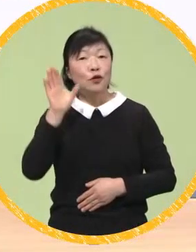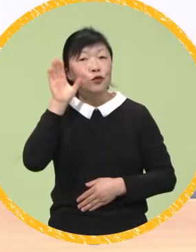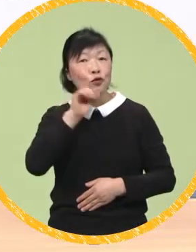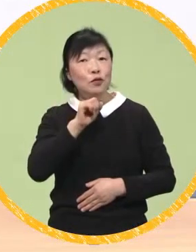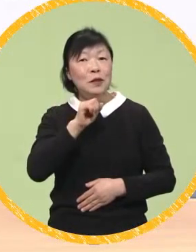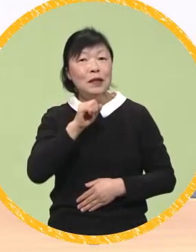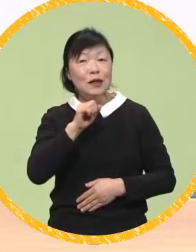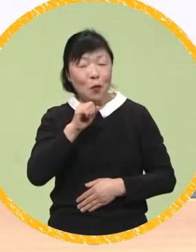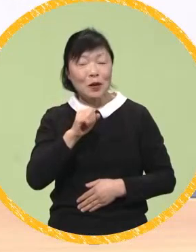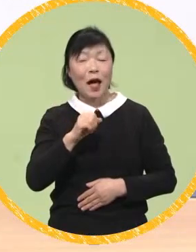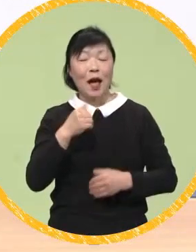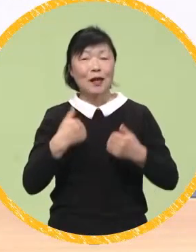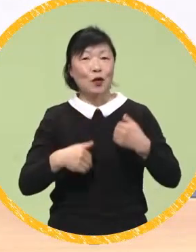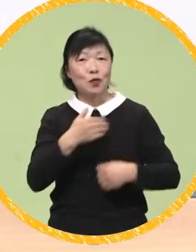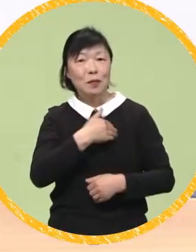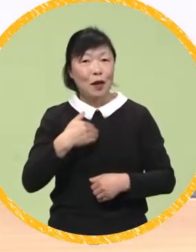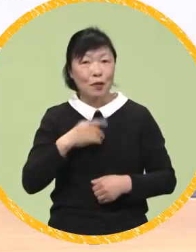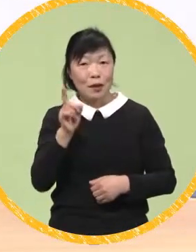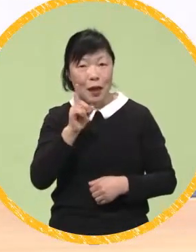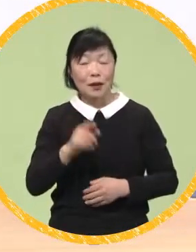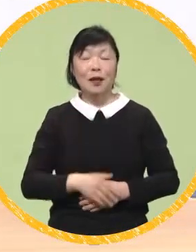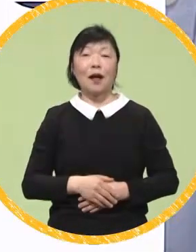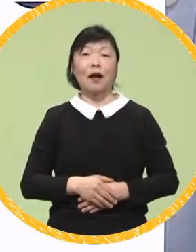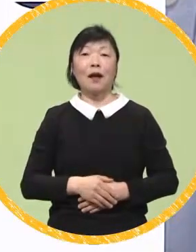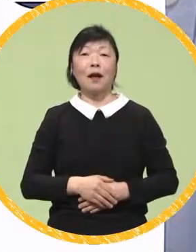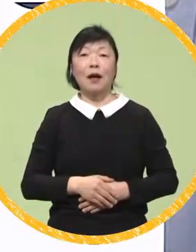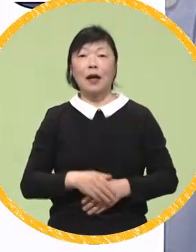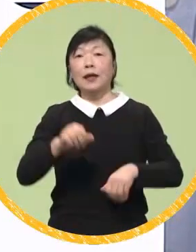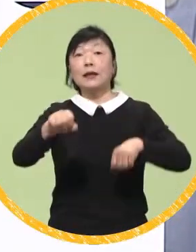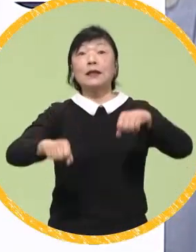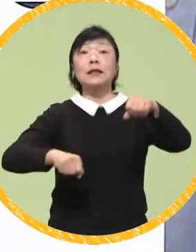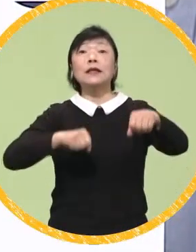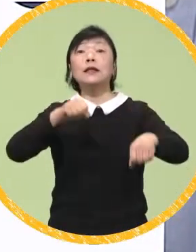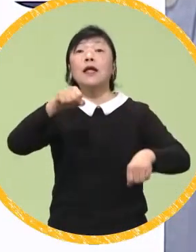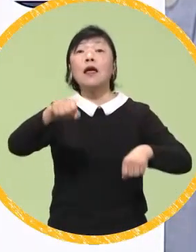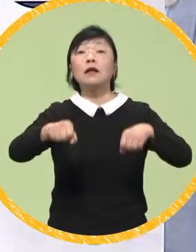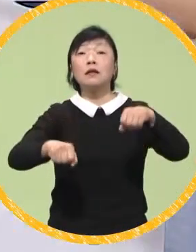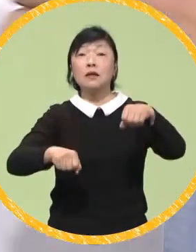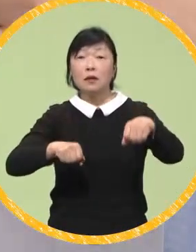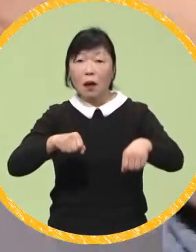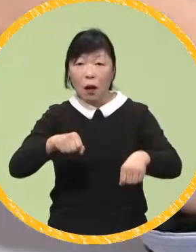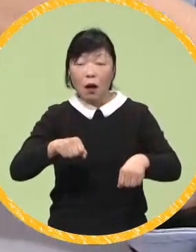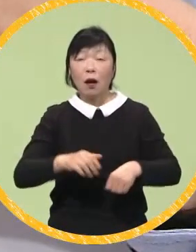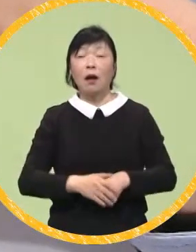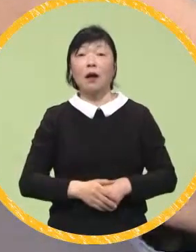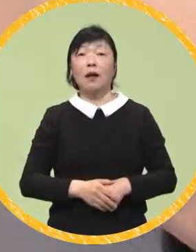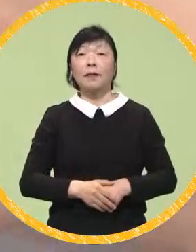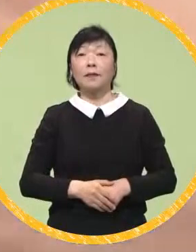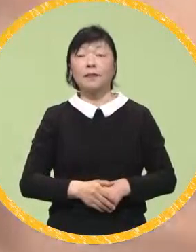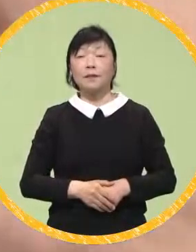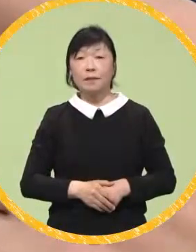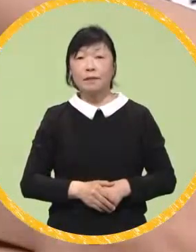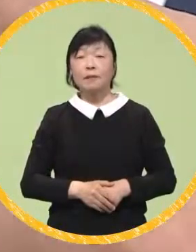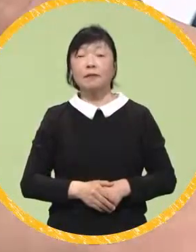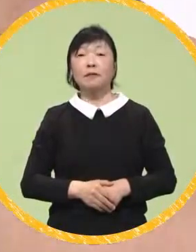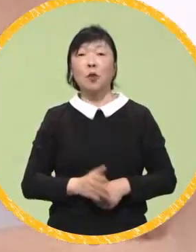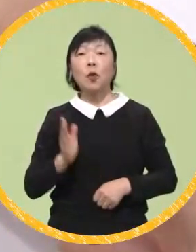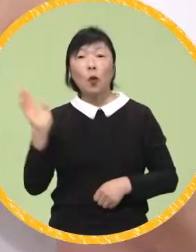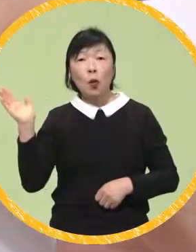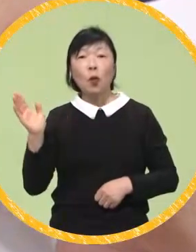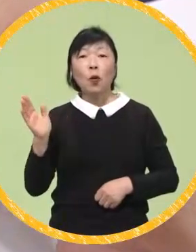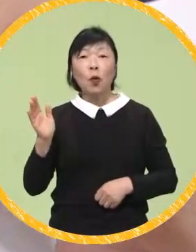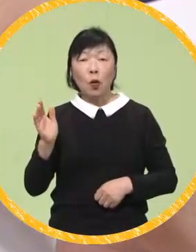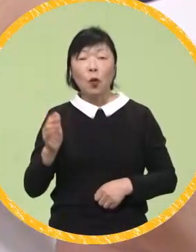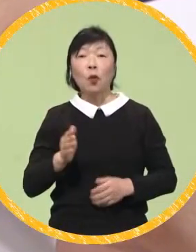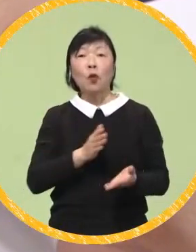競技は続いてはですねこちらの音自転車中のステージですねこれありますよねぇ自転車でも8ごしゅ